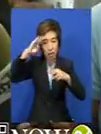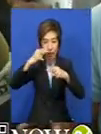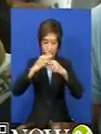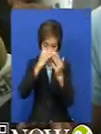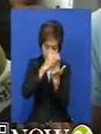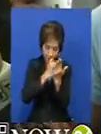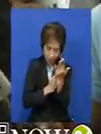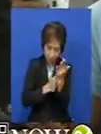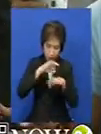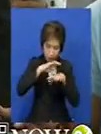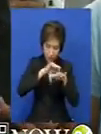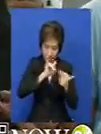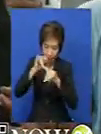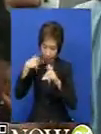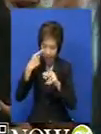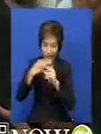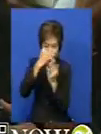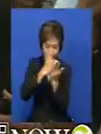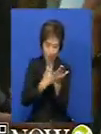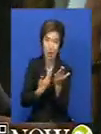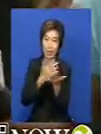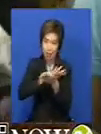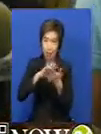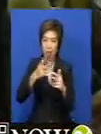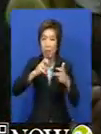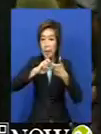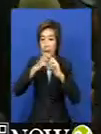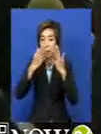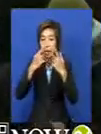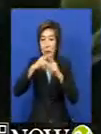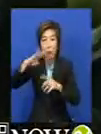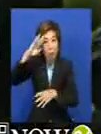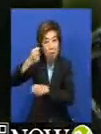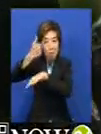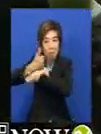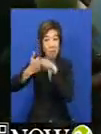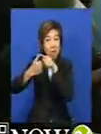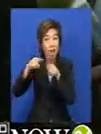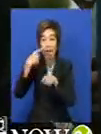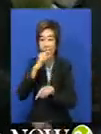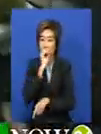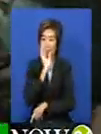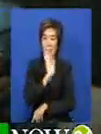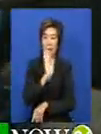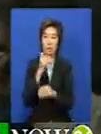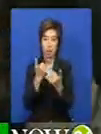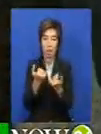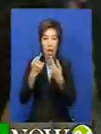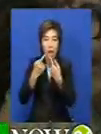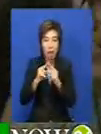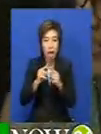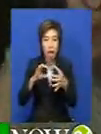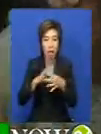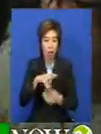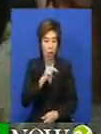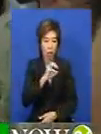าตอนนี้ก็เรียบร้อยดีไม่มีปัญหายังบอกไม่ได้แหละครับว่าผบ.ทบ.คนใหม่จะเป็นใครส่วนโต๊ะการเมืองของน